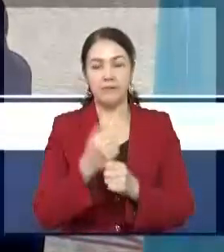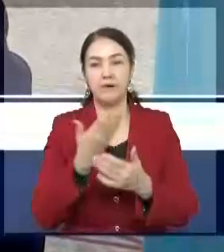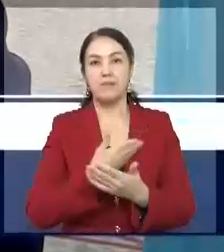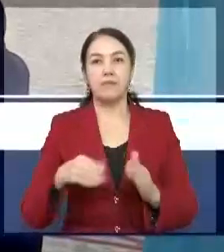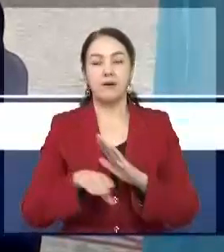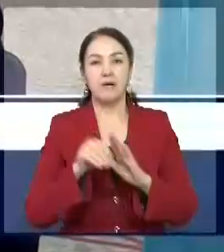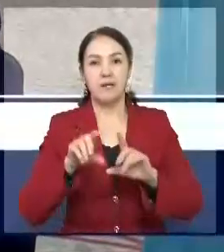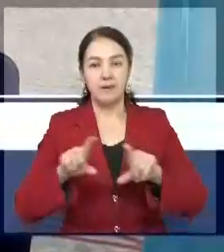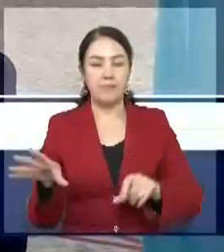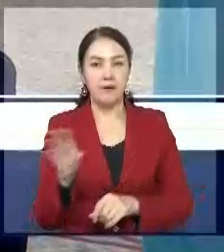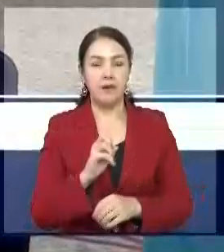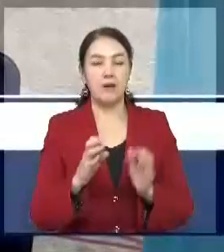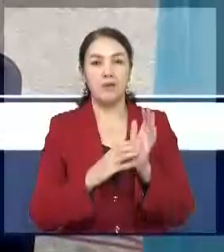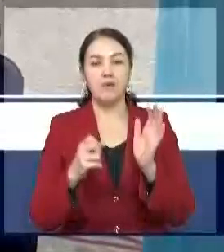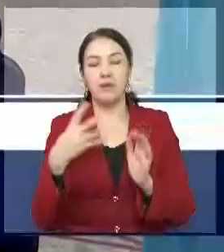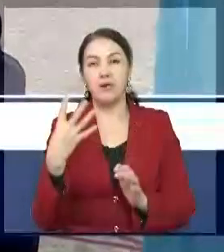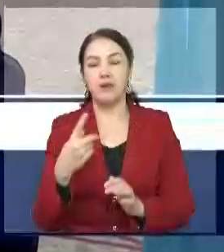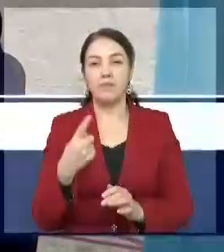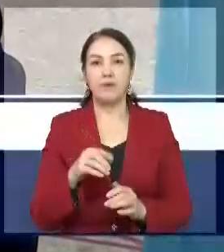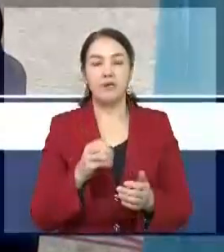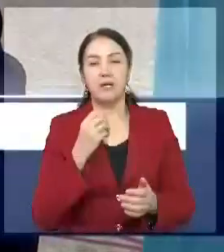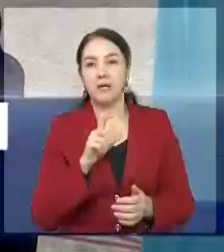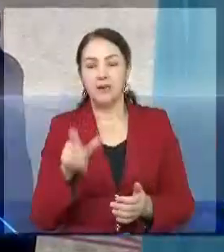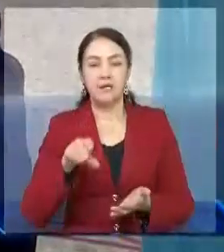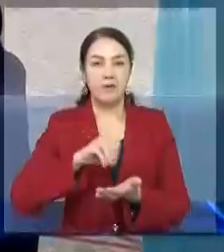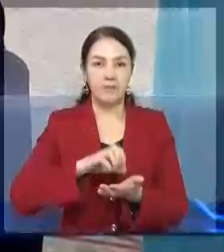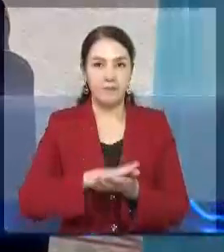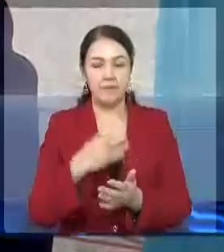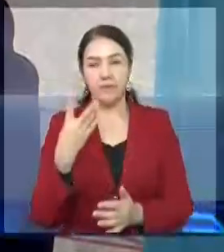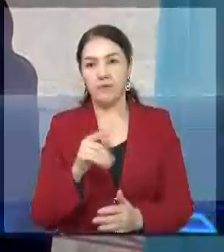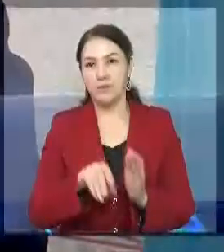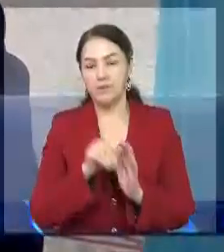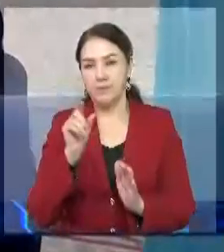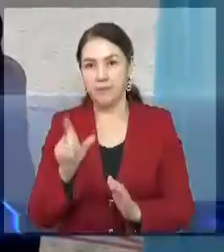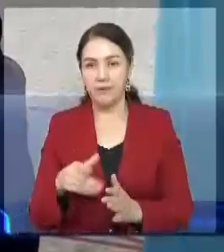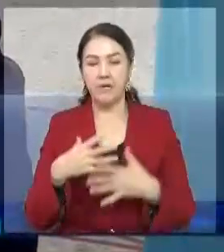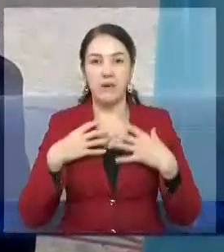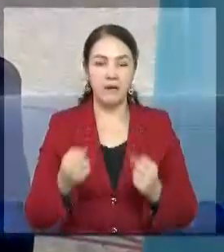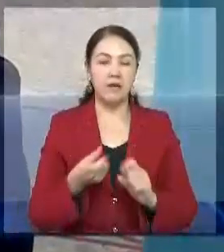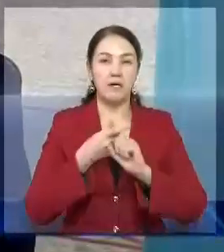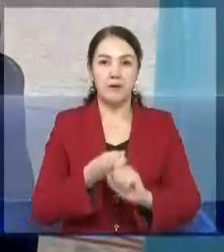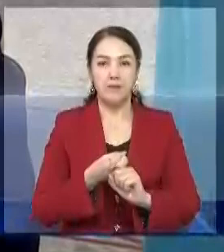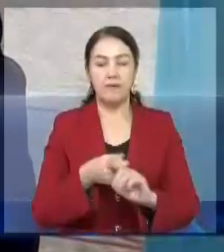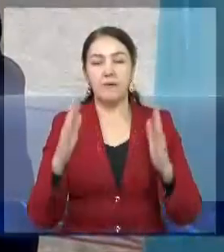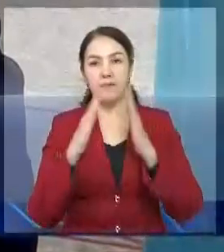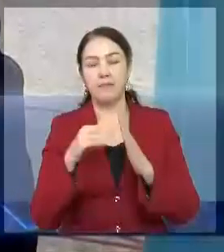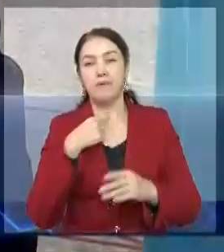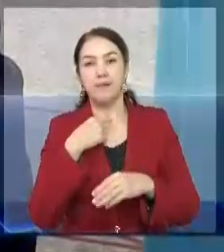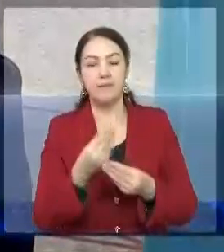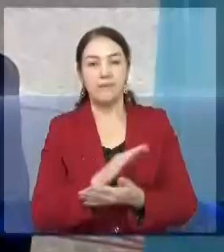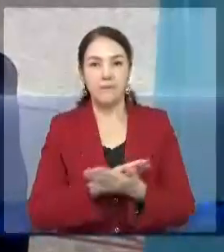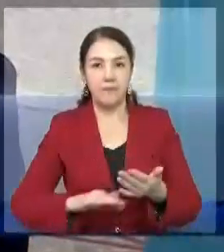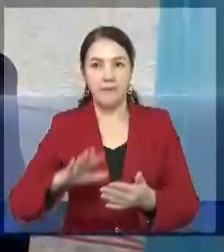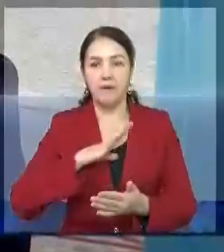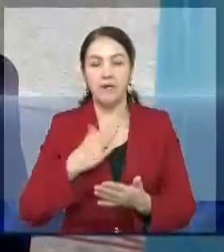сайлау учаскесінде барлығы 941 сайлаушы тіркелген. 4 сайлаушымыз денсаулығына байланысты үйінен дауыс беруге өтініш